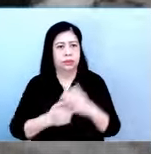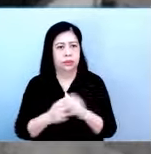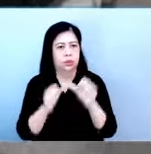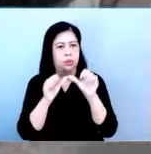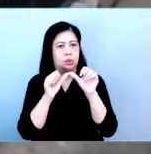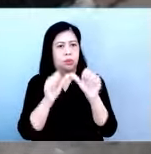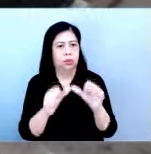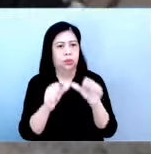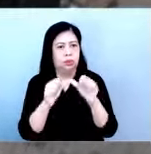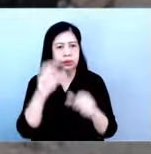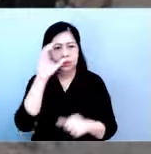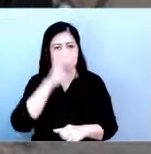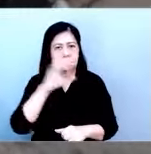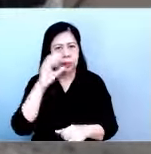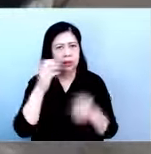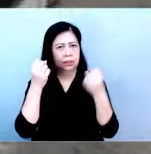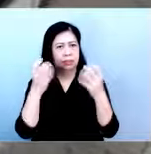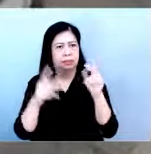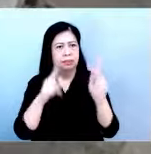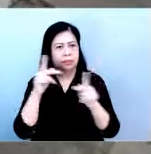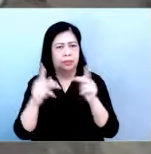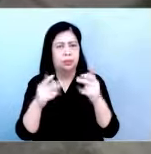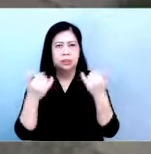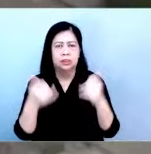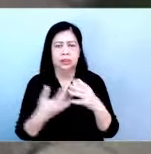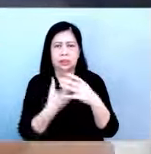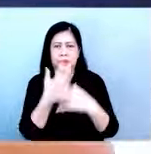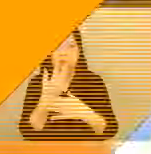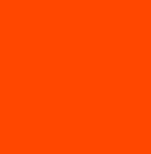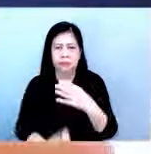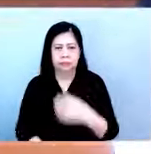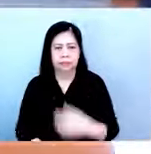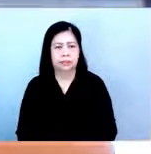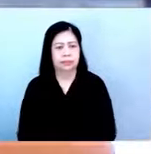ang paghahanap sa daan-daang residente na nawawala.